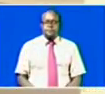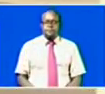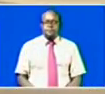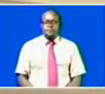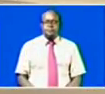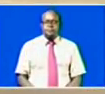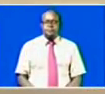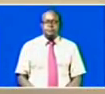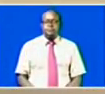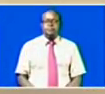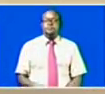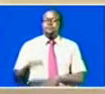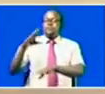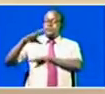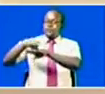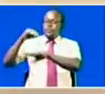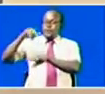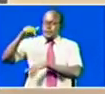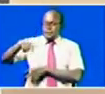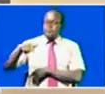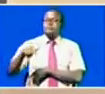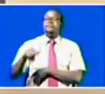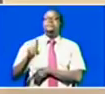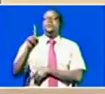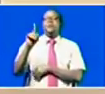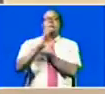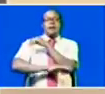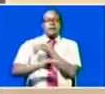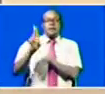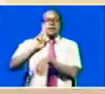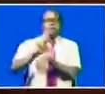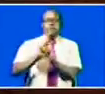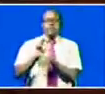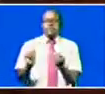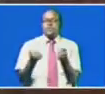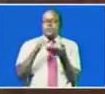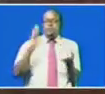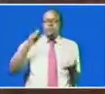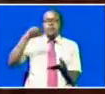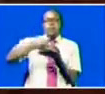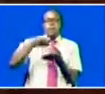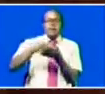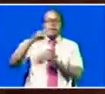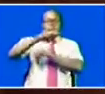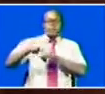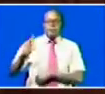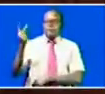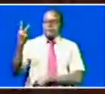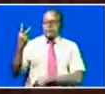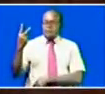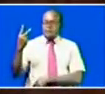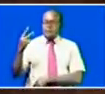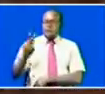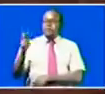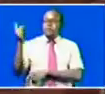Taifa la Uswizi limetajwa kuwa mojawapo ya nchi zinazotumiwa kuhifadhi mabilioni ya pesa za wizi na ufisadi. Ziara ya